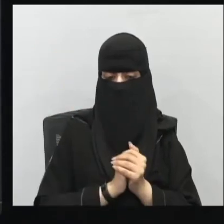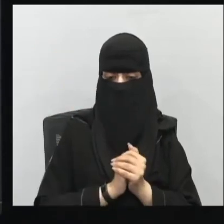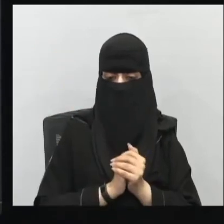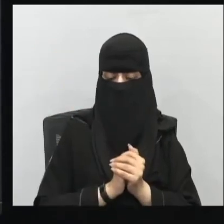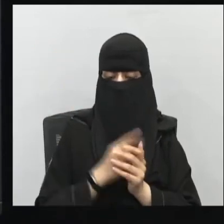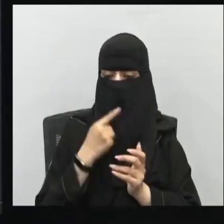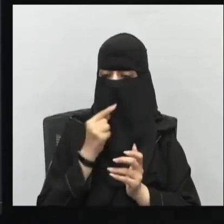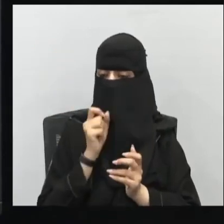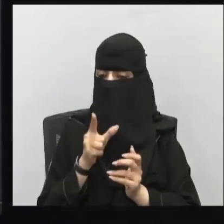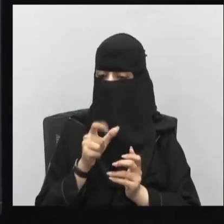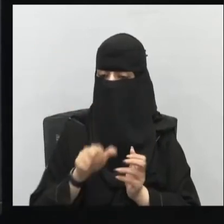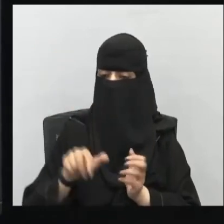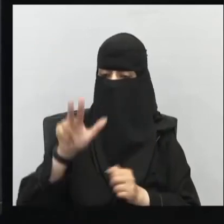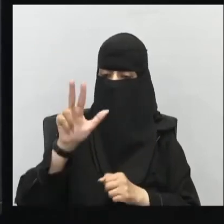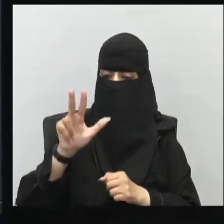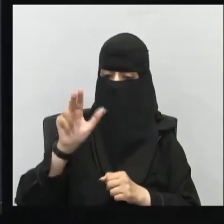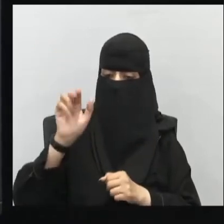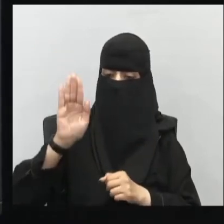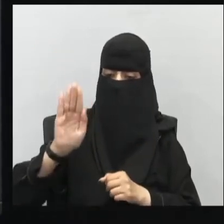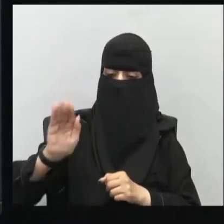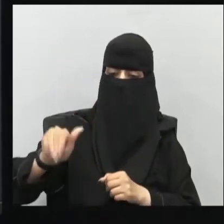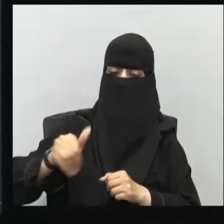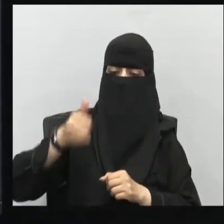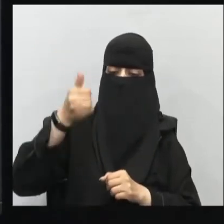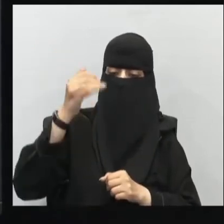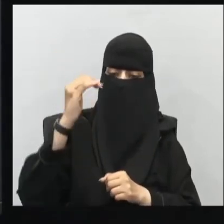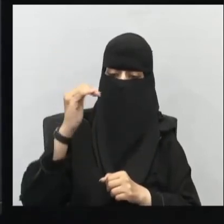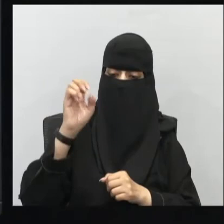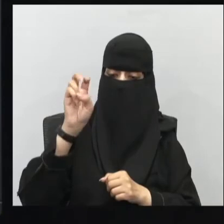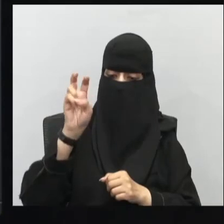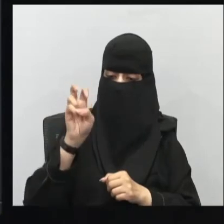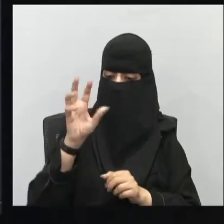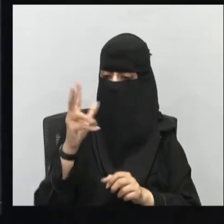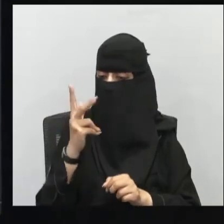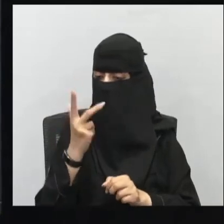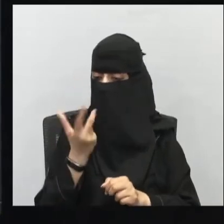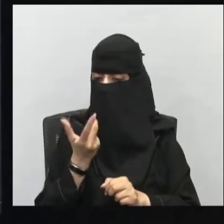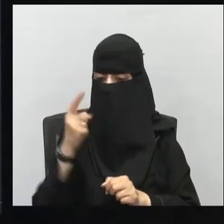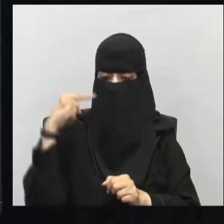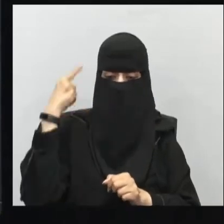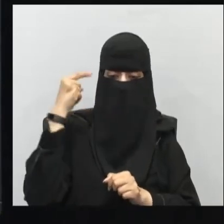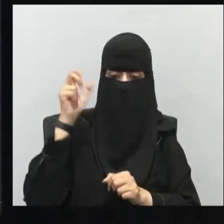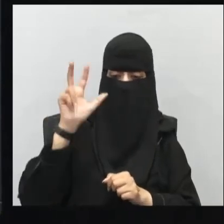الساحة. هيا صغاري نفكر، الشمسية أم القمرية؟